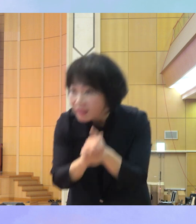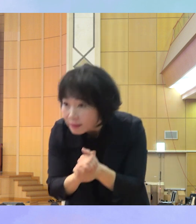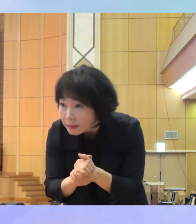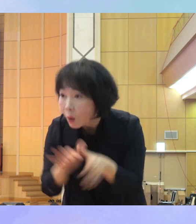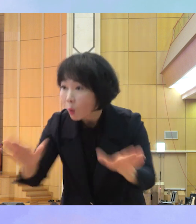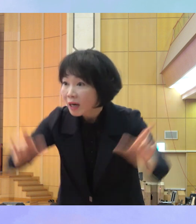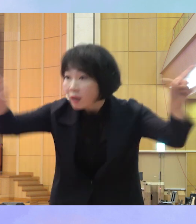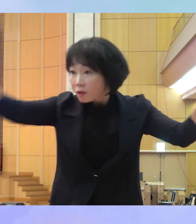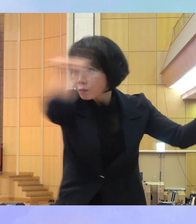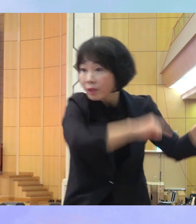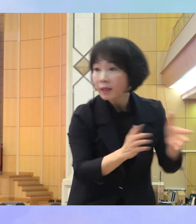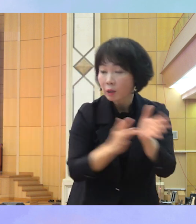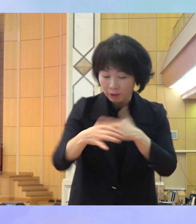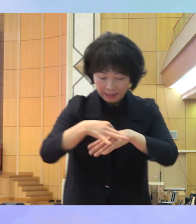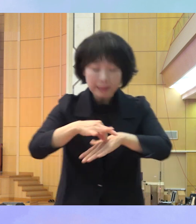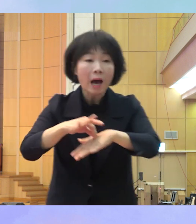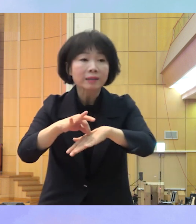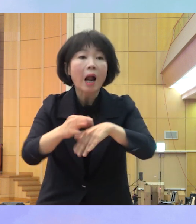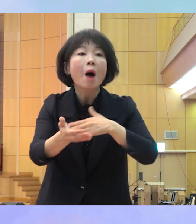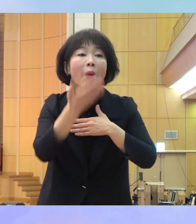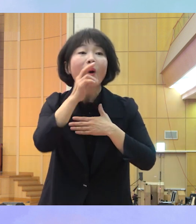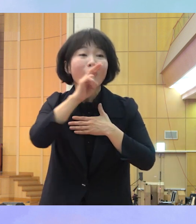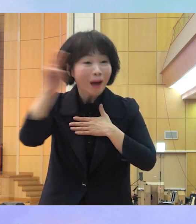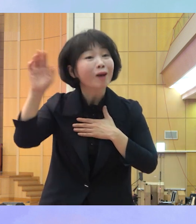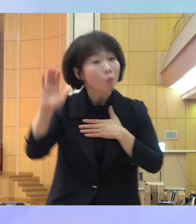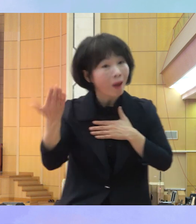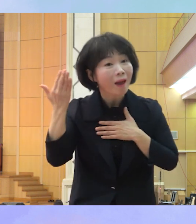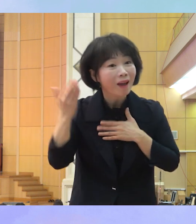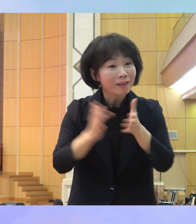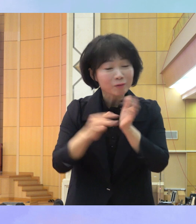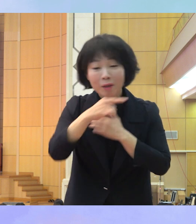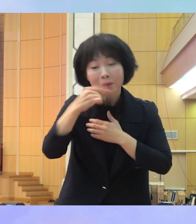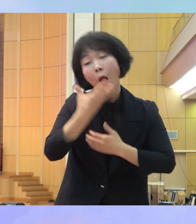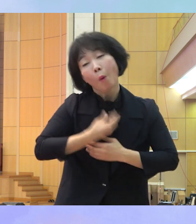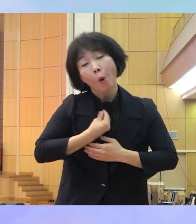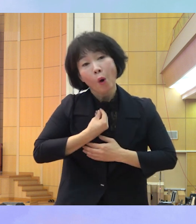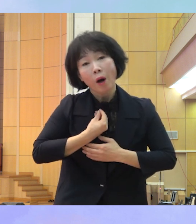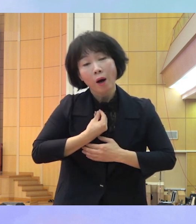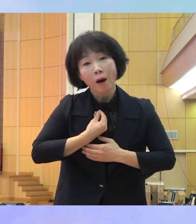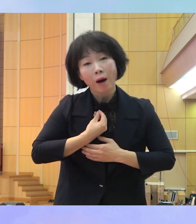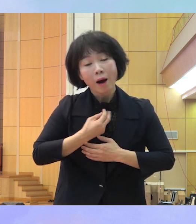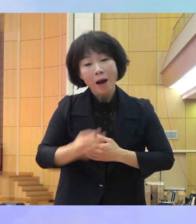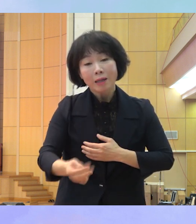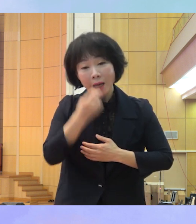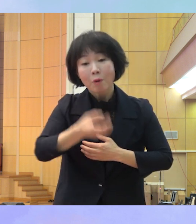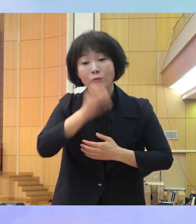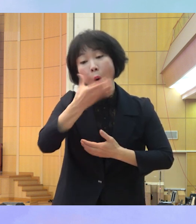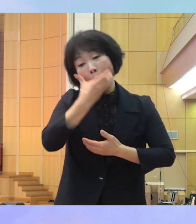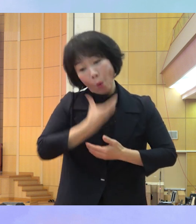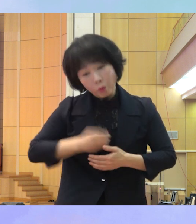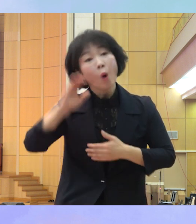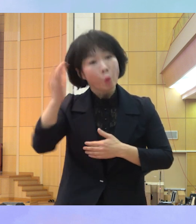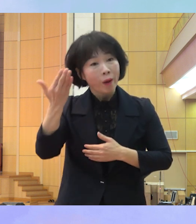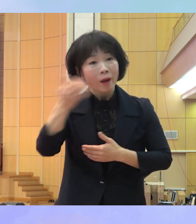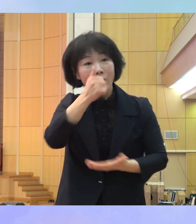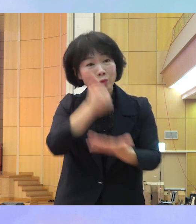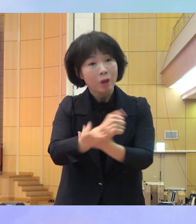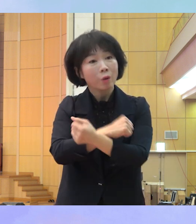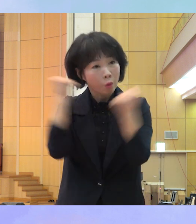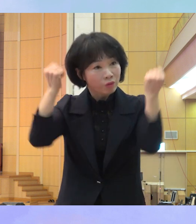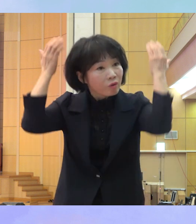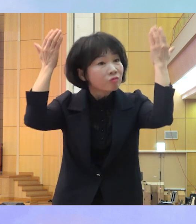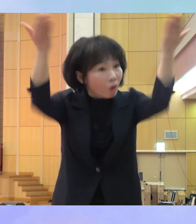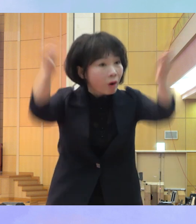살을 먹어야 되고 예수님의 피를 마셔야 생명의 떡이 되고 생명의 음료가 되기 때문에